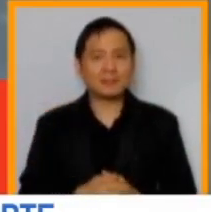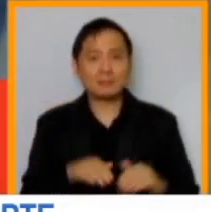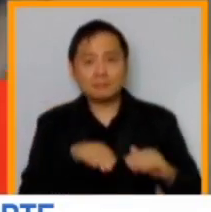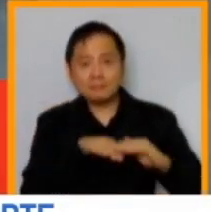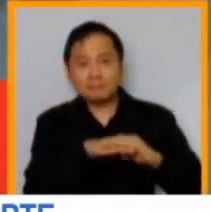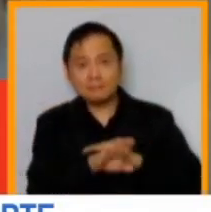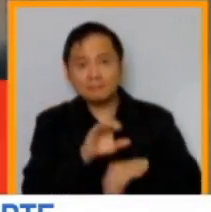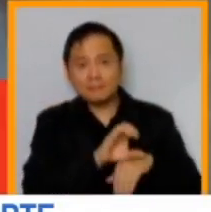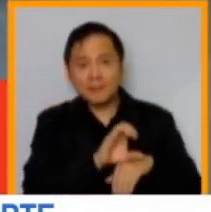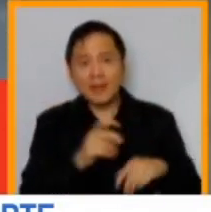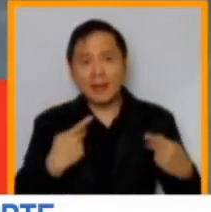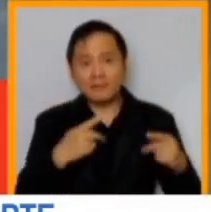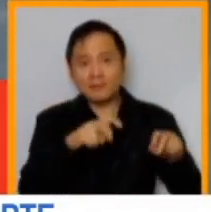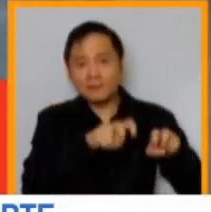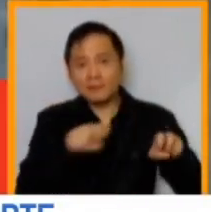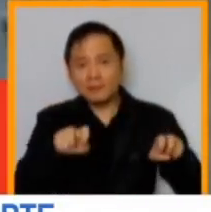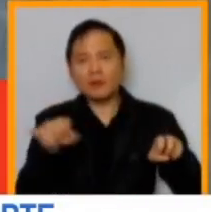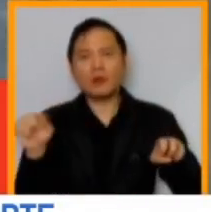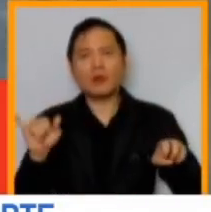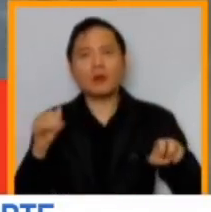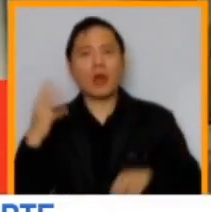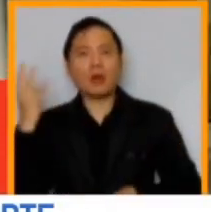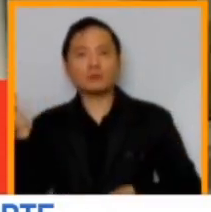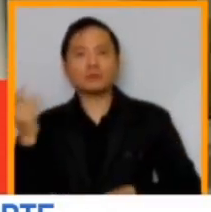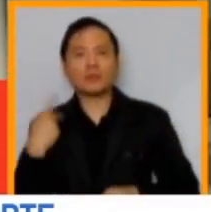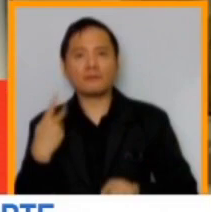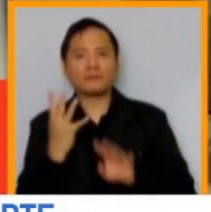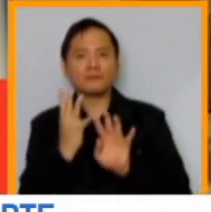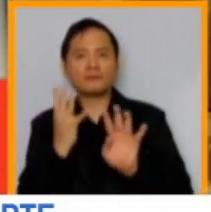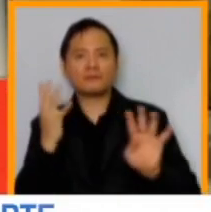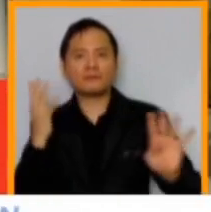pila na rin dito sa labas.